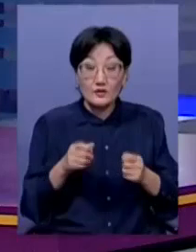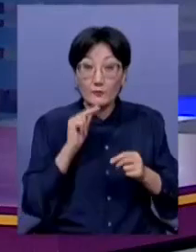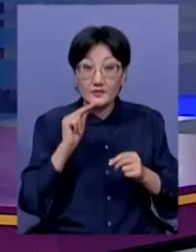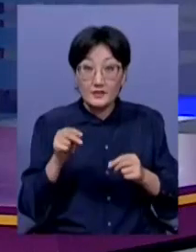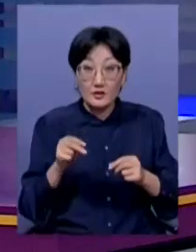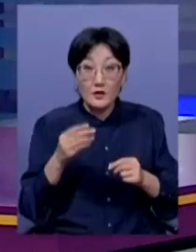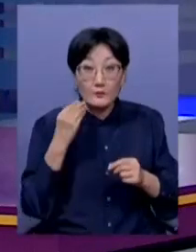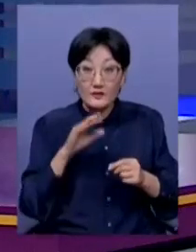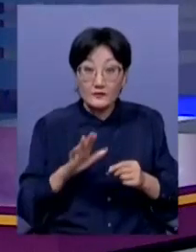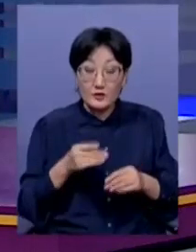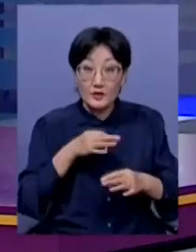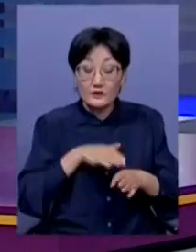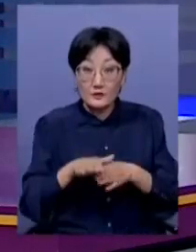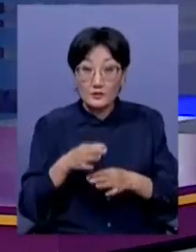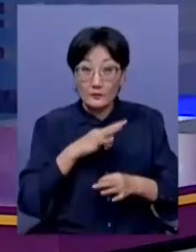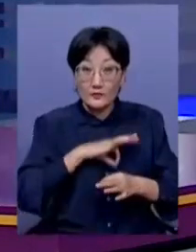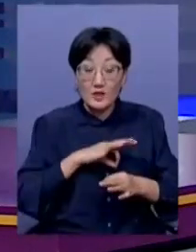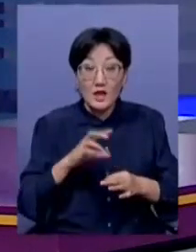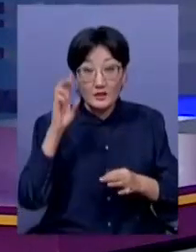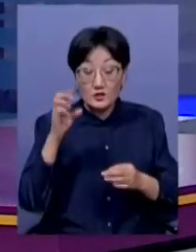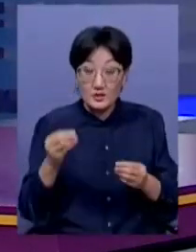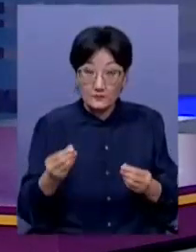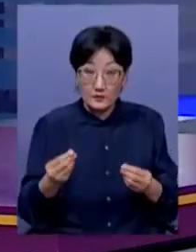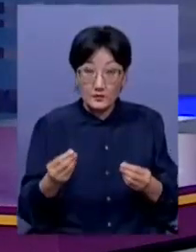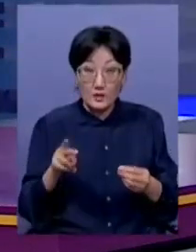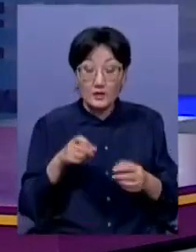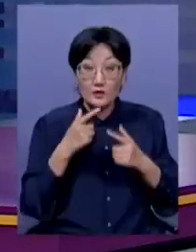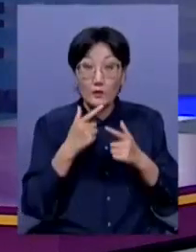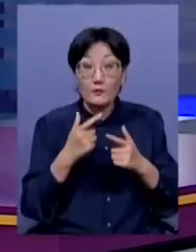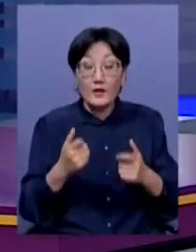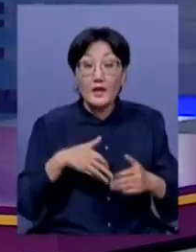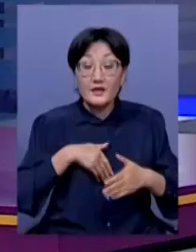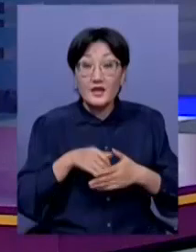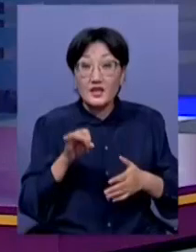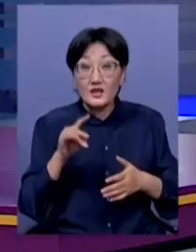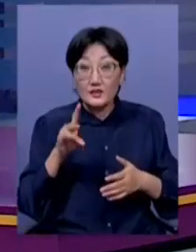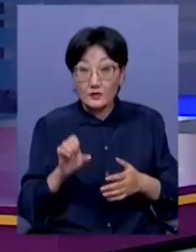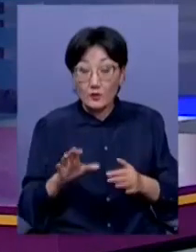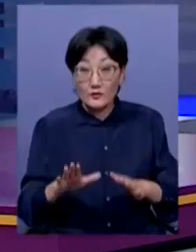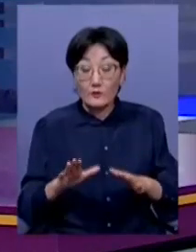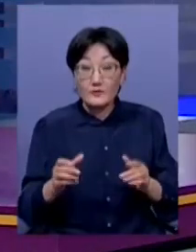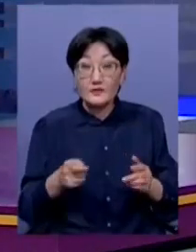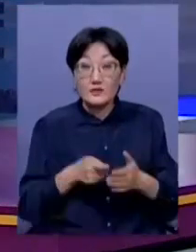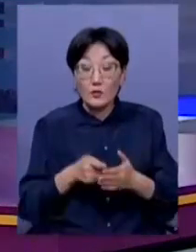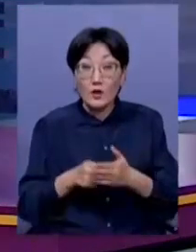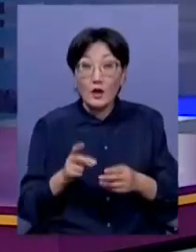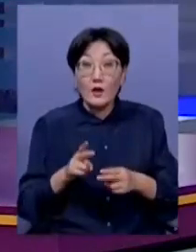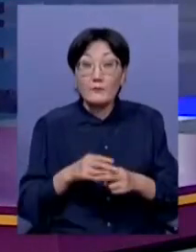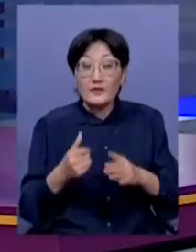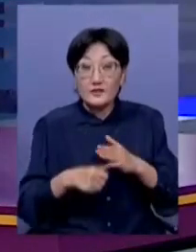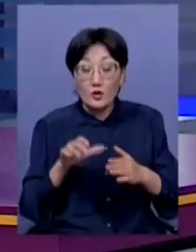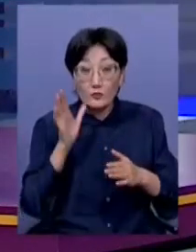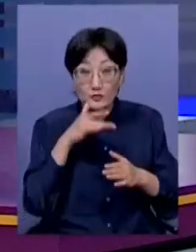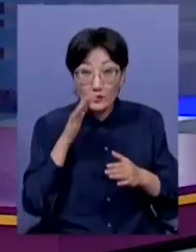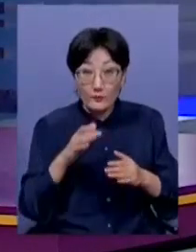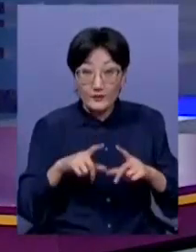обвинили в неэффективном использовании государственных средств. Как заявила волонтер Ирина Келлер, только на содержание бездомных собак